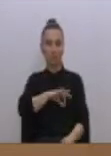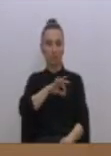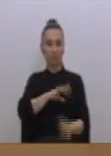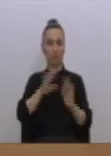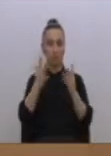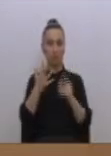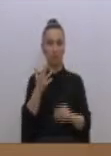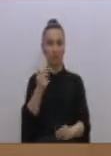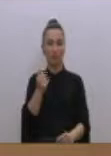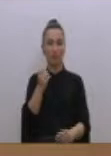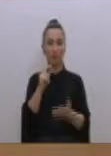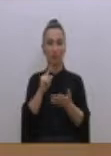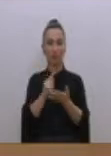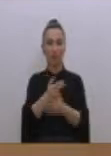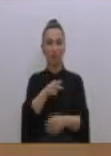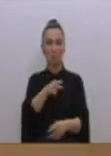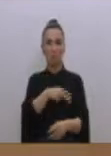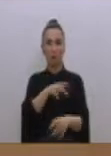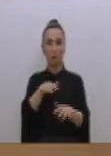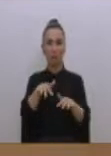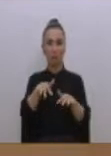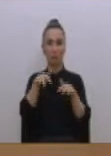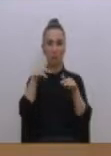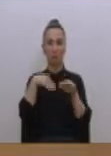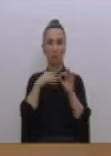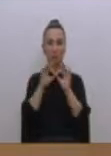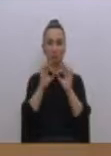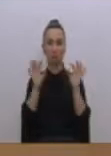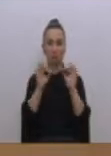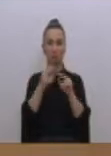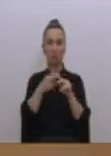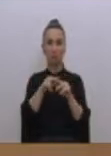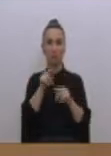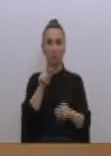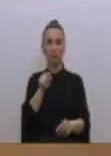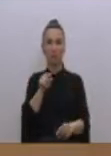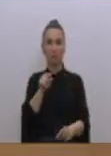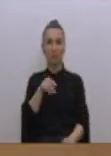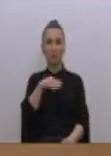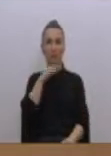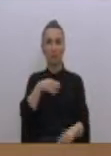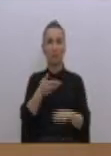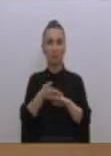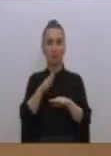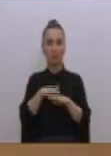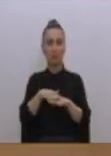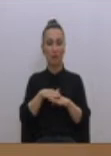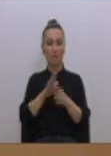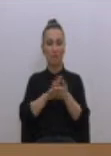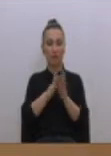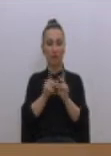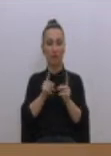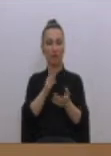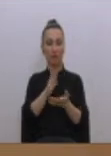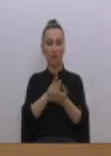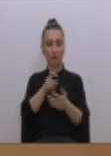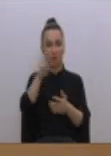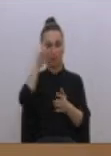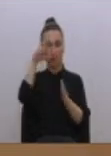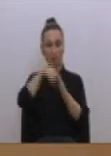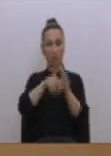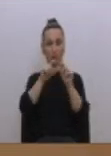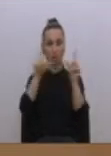და კიდევ ერთხელ პარლამენტის ტრიბუნიდან გავაჟღერო ის საკმაოდ მძიმე ვითარება, რაც არის საჯარო